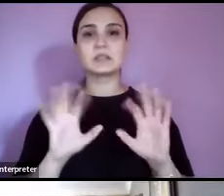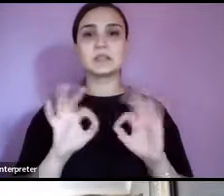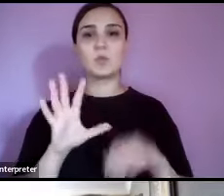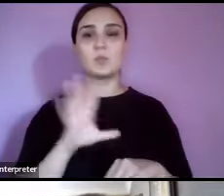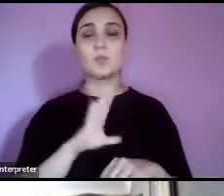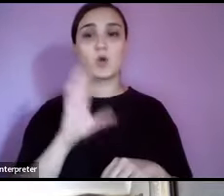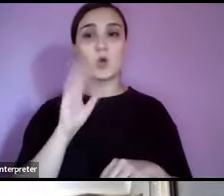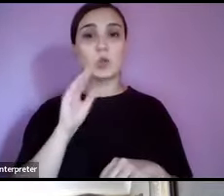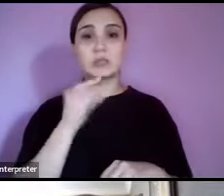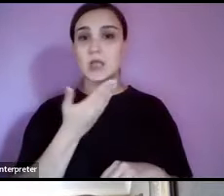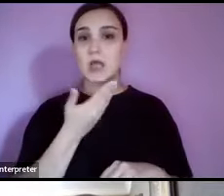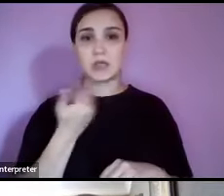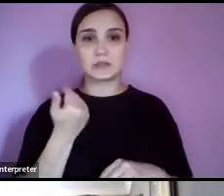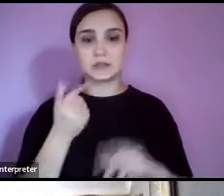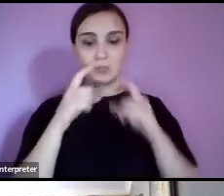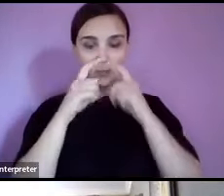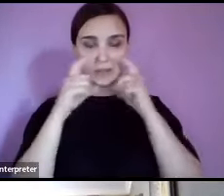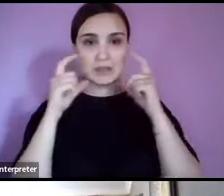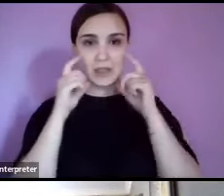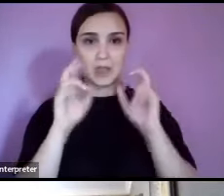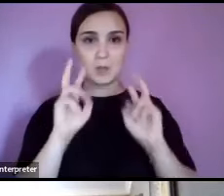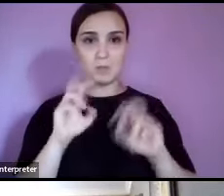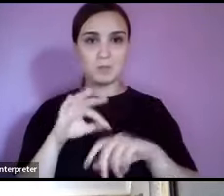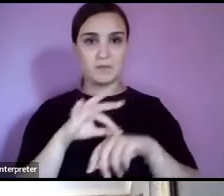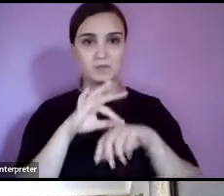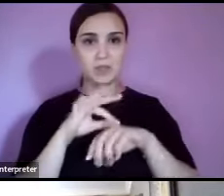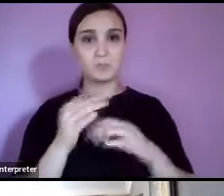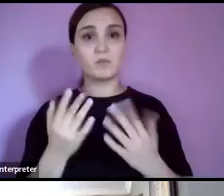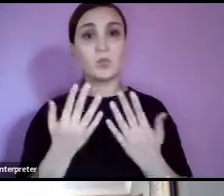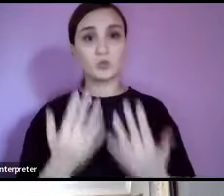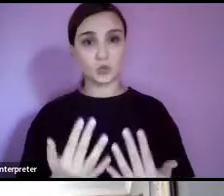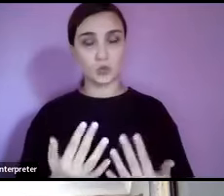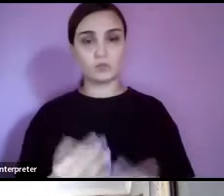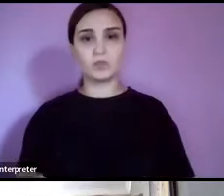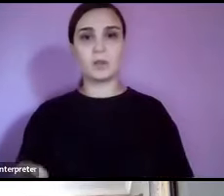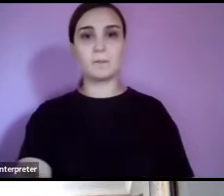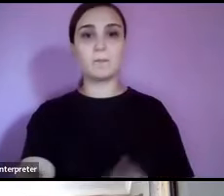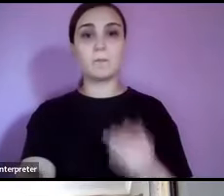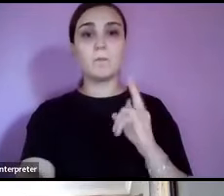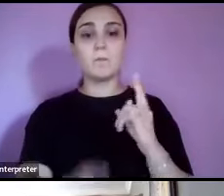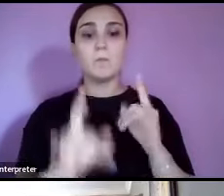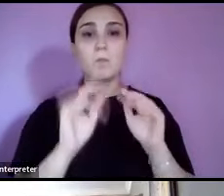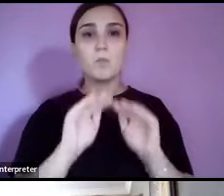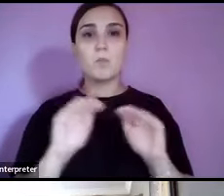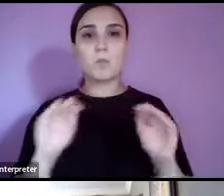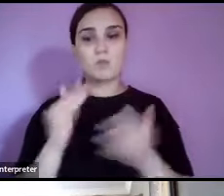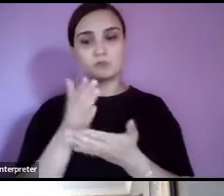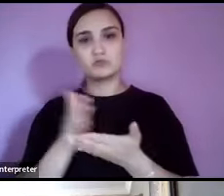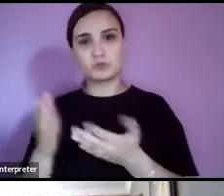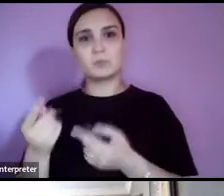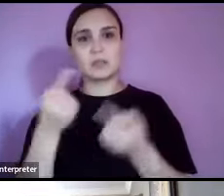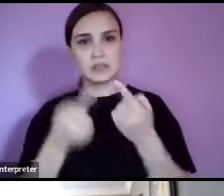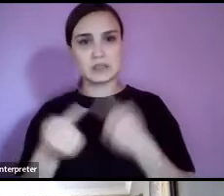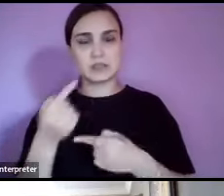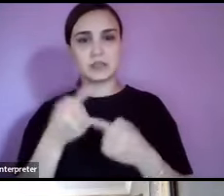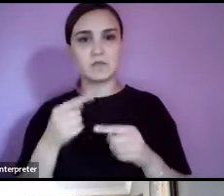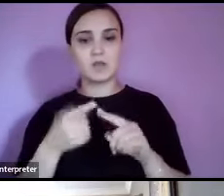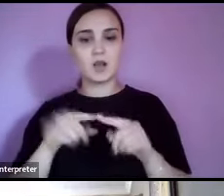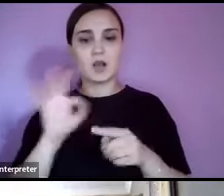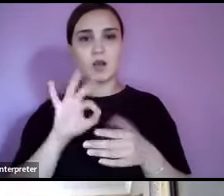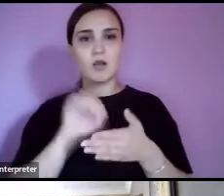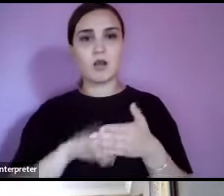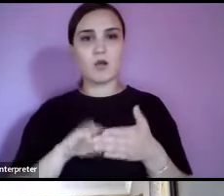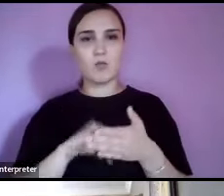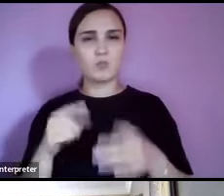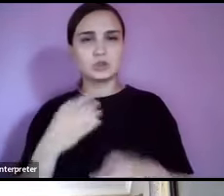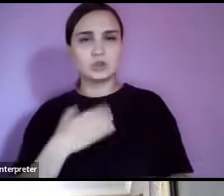აღარ არსებობს უკვე ამ ნიღბის დარების მოთხოვნა, ბავშვების ნაწილი კვლავ, აი ზუსტად იმის გამო, რომ ეს